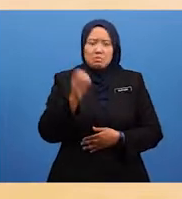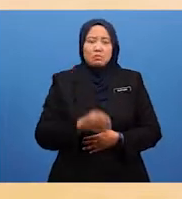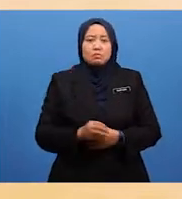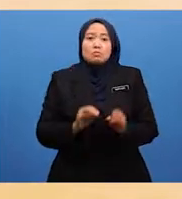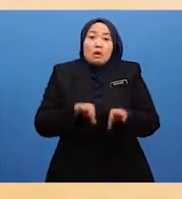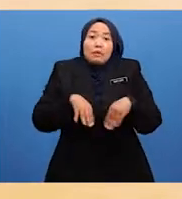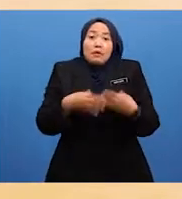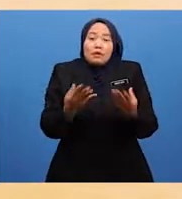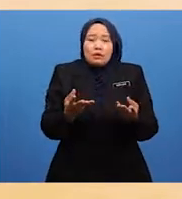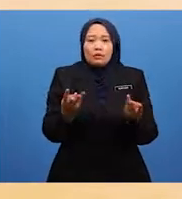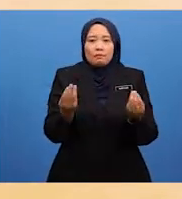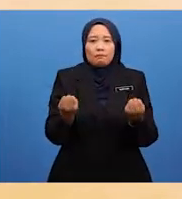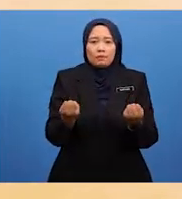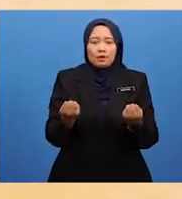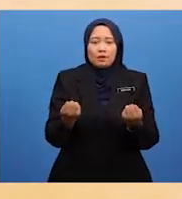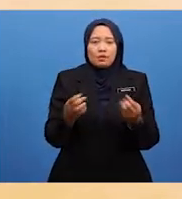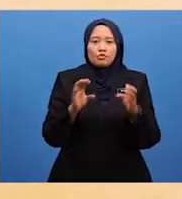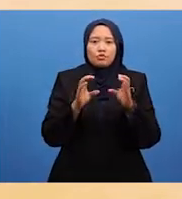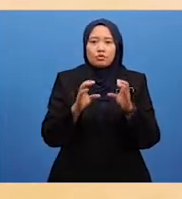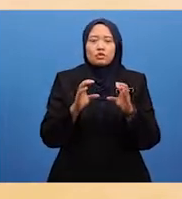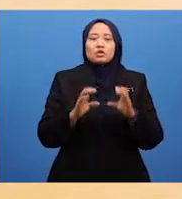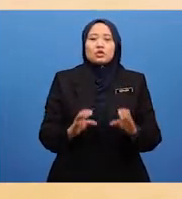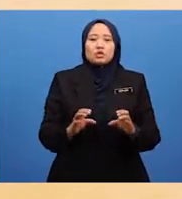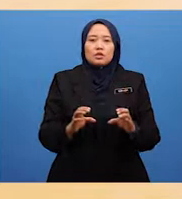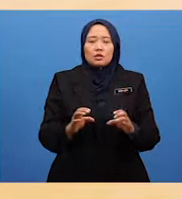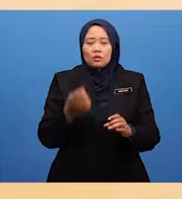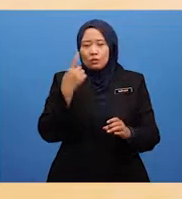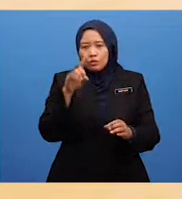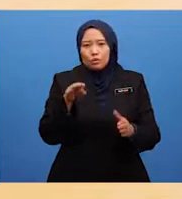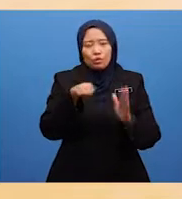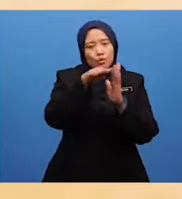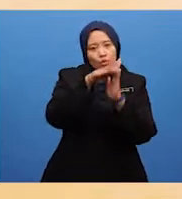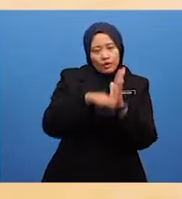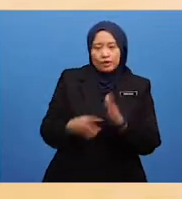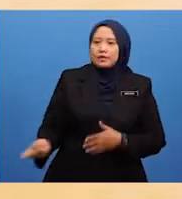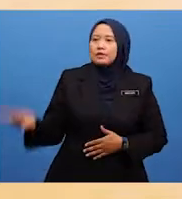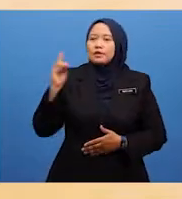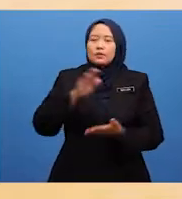bagaimanakah agaknya cara untuk pemain mengurangkan daya geseran?